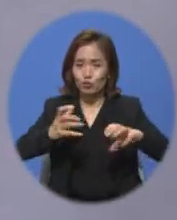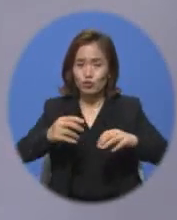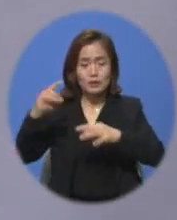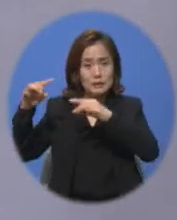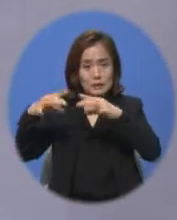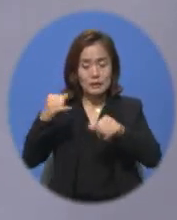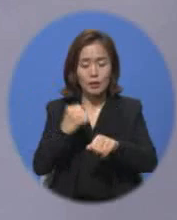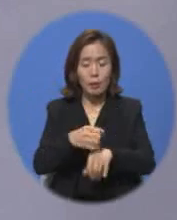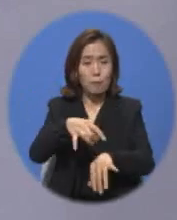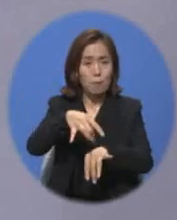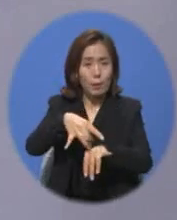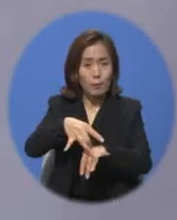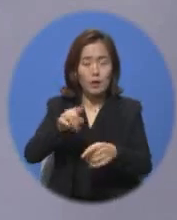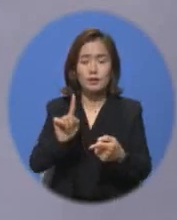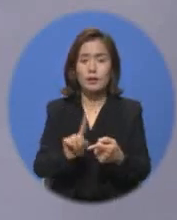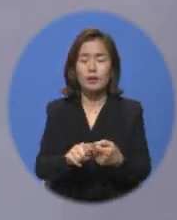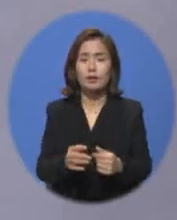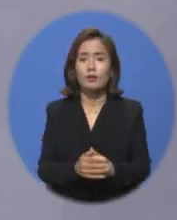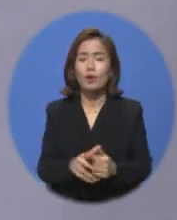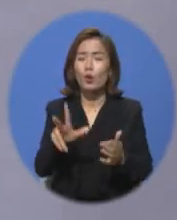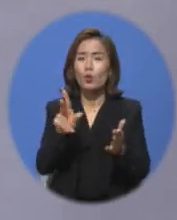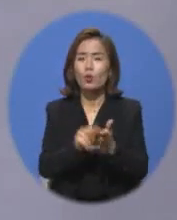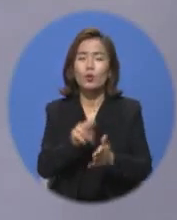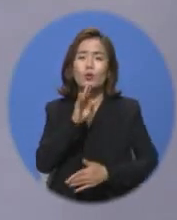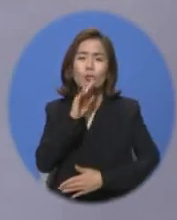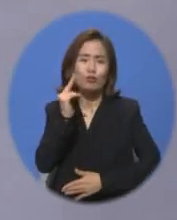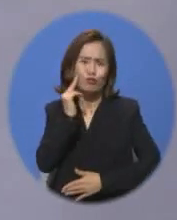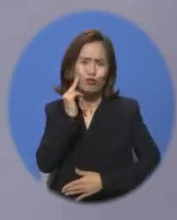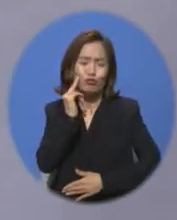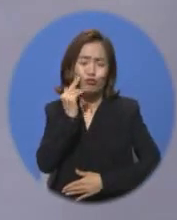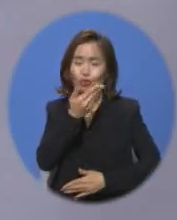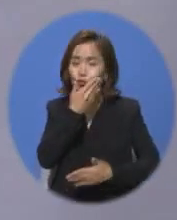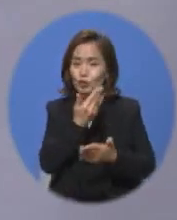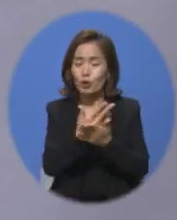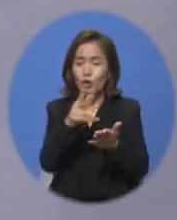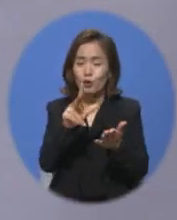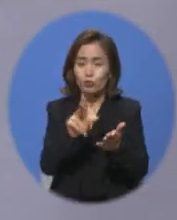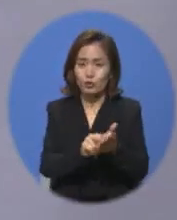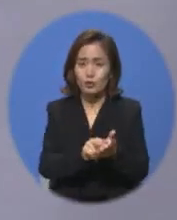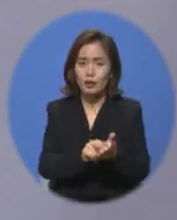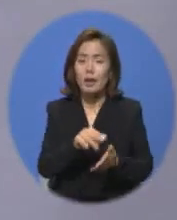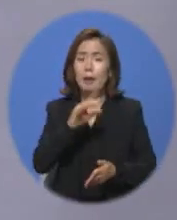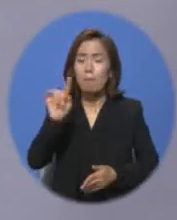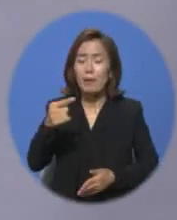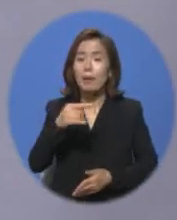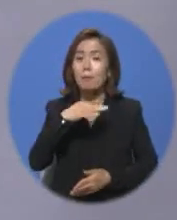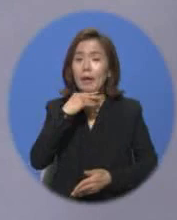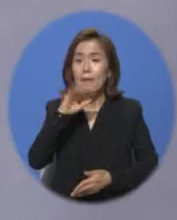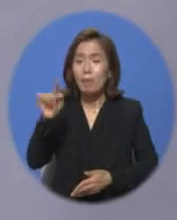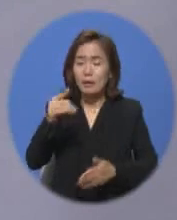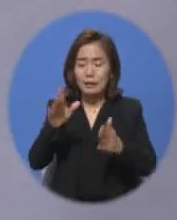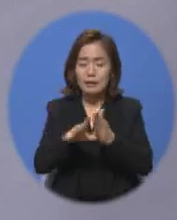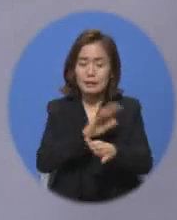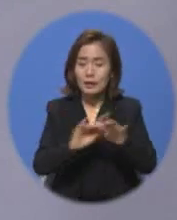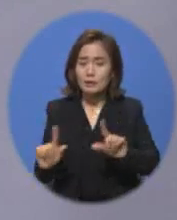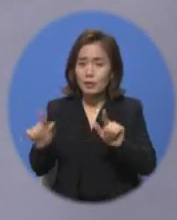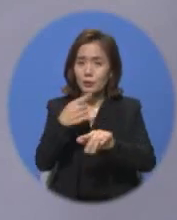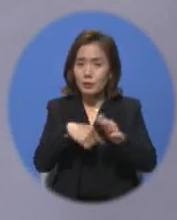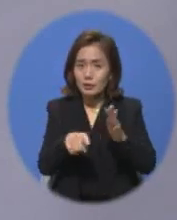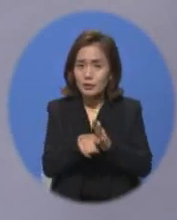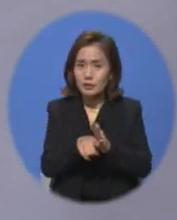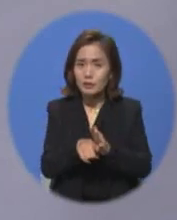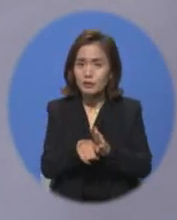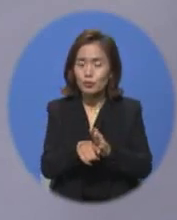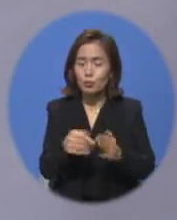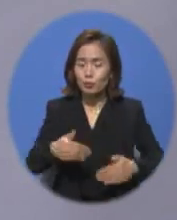에가까워짐에따라 근육,신경,관절의건강이 매우중요해졌습니다. 100세까지자신감넘치는삶을살기위해서는휴식을취하고 근육,신경